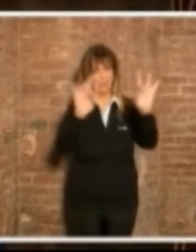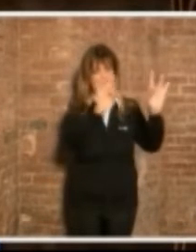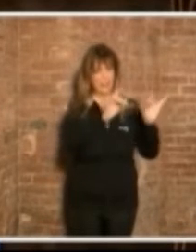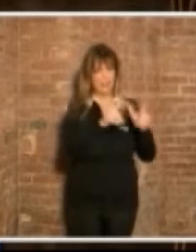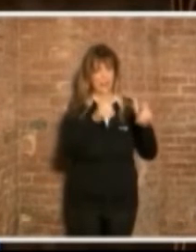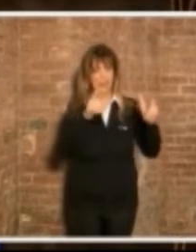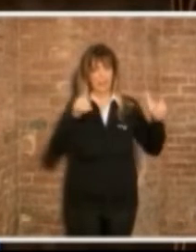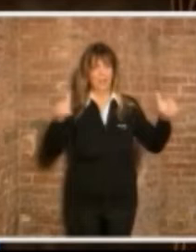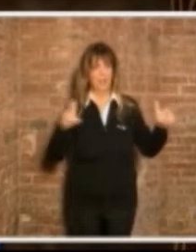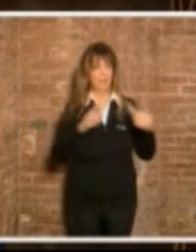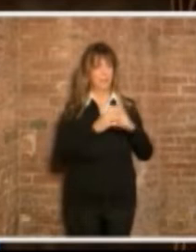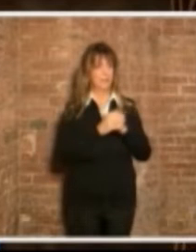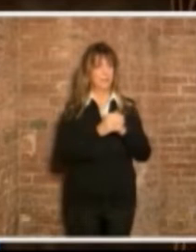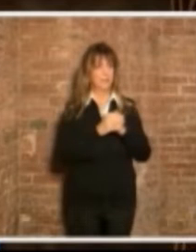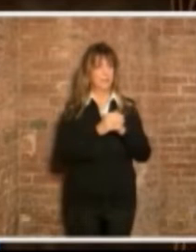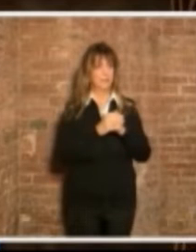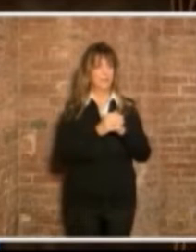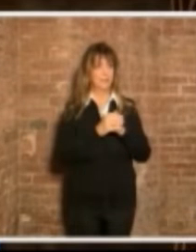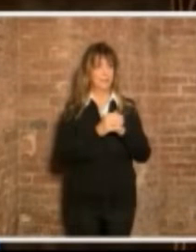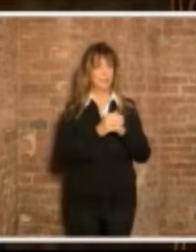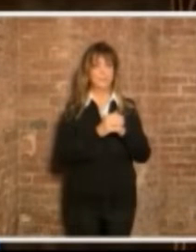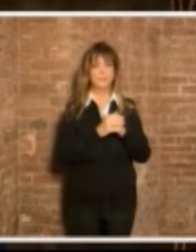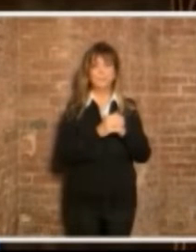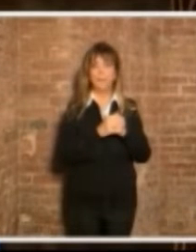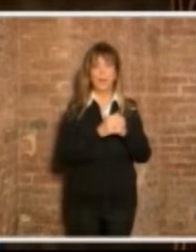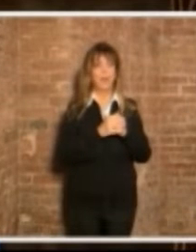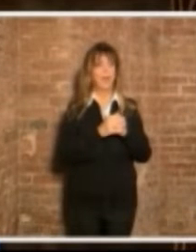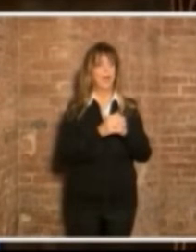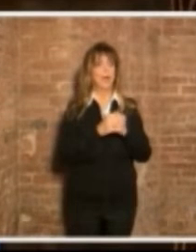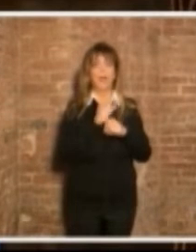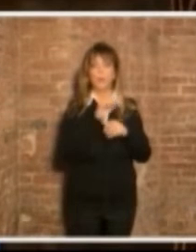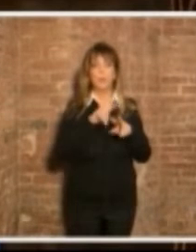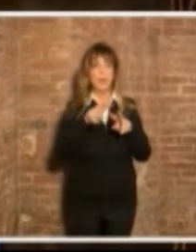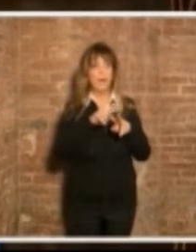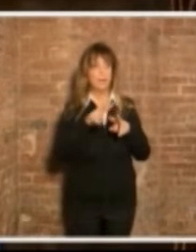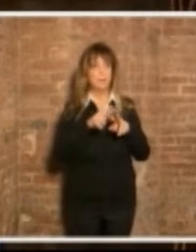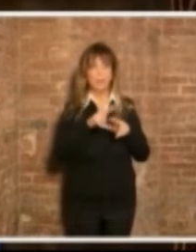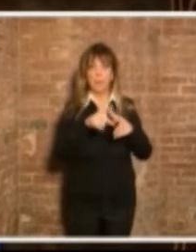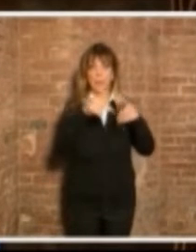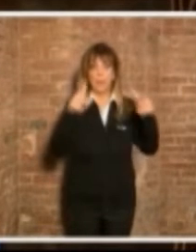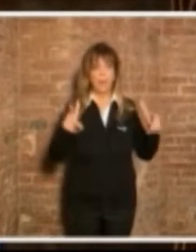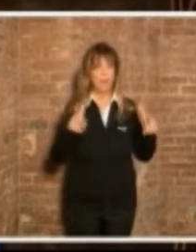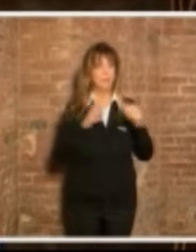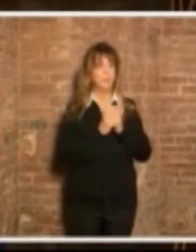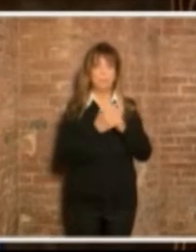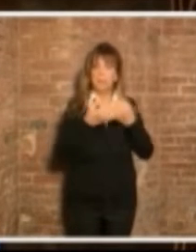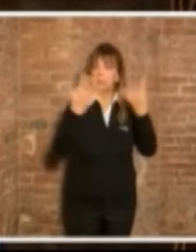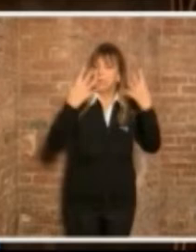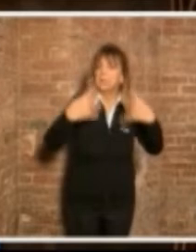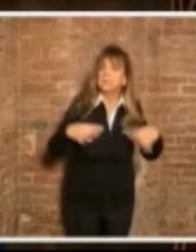ed è investita da una in paesi, particolarmente in alcuni paesi, anche grandi e ben organizzati,